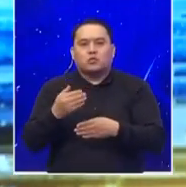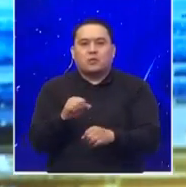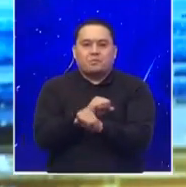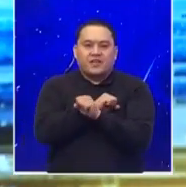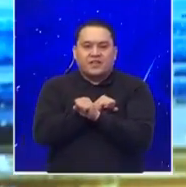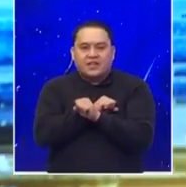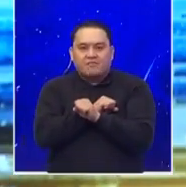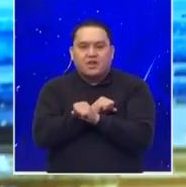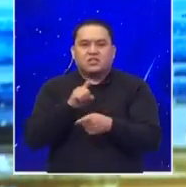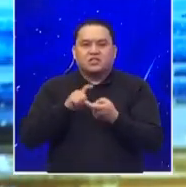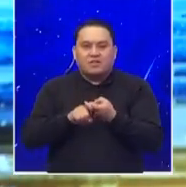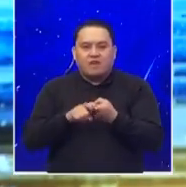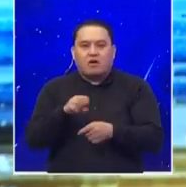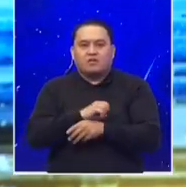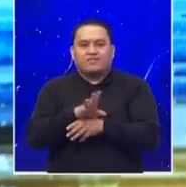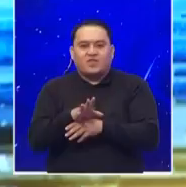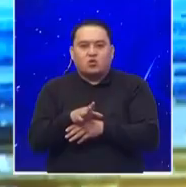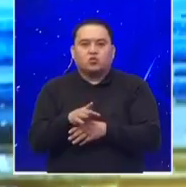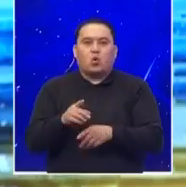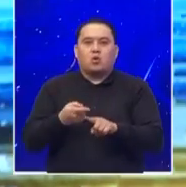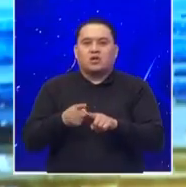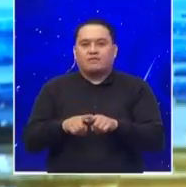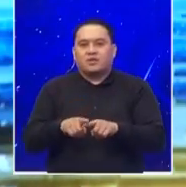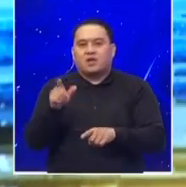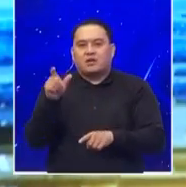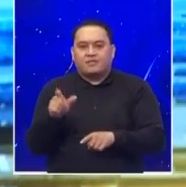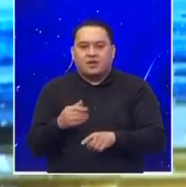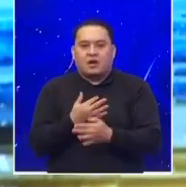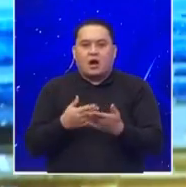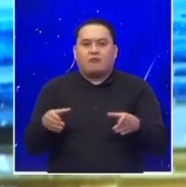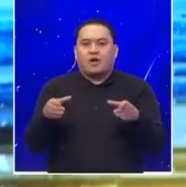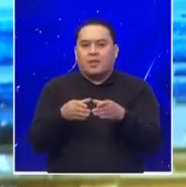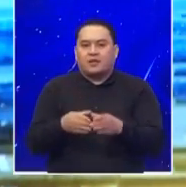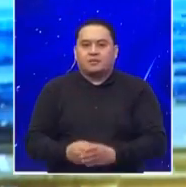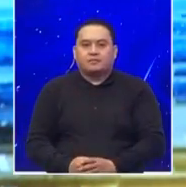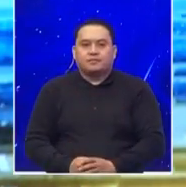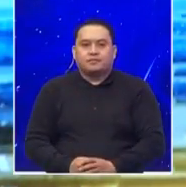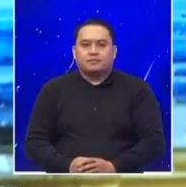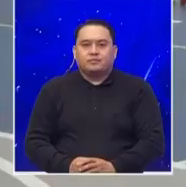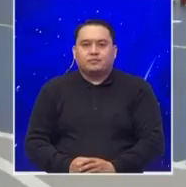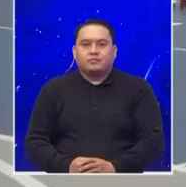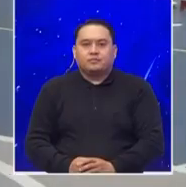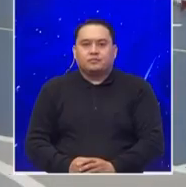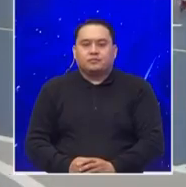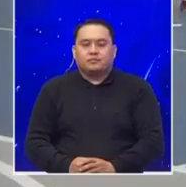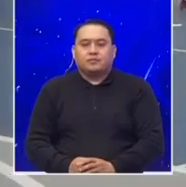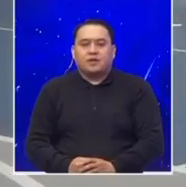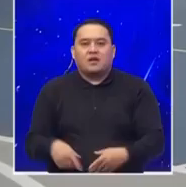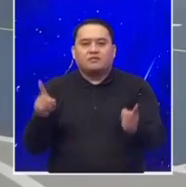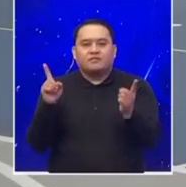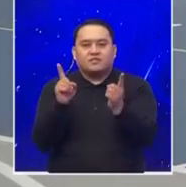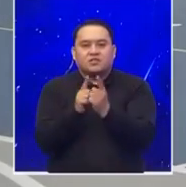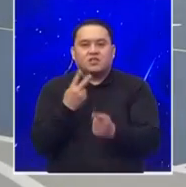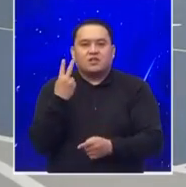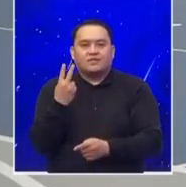перерыва, связанного с обнаружением коронавирусной инфекции у некоторых членов команды. Встреча двух